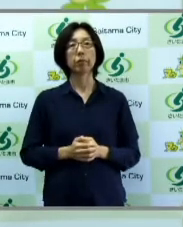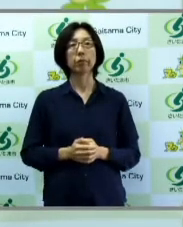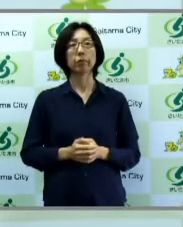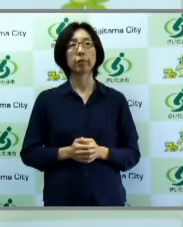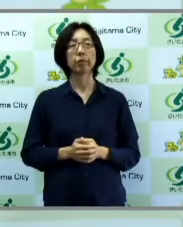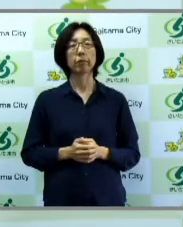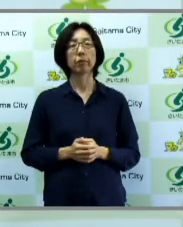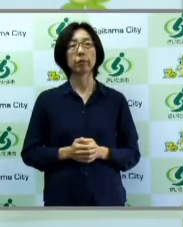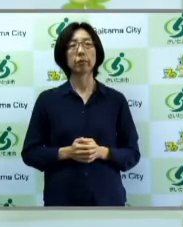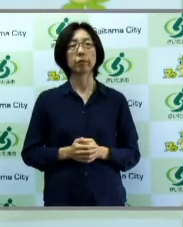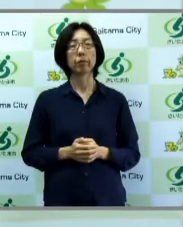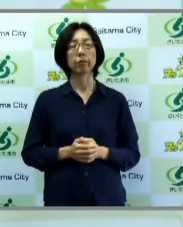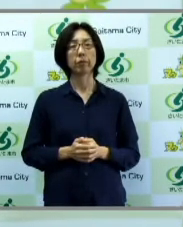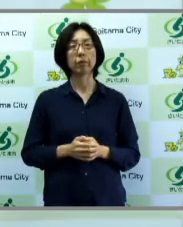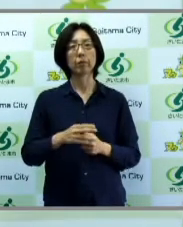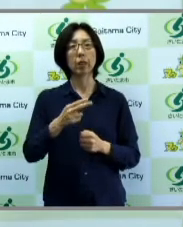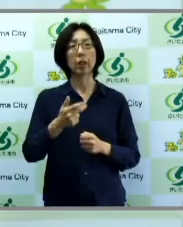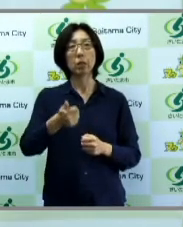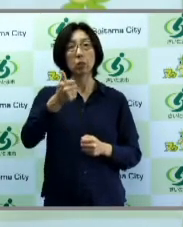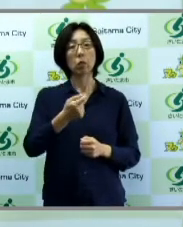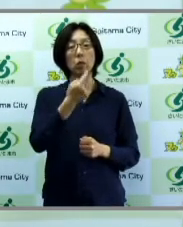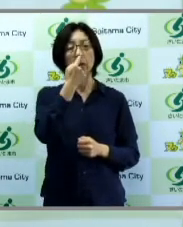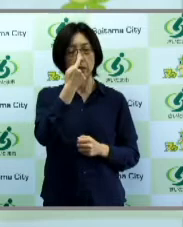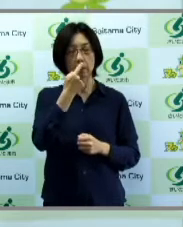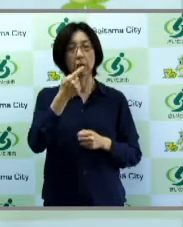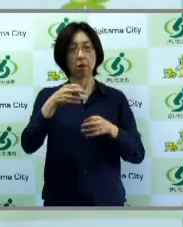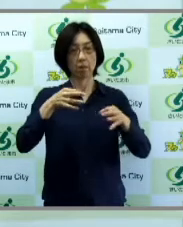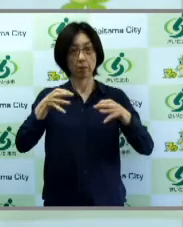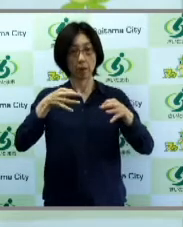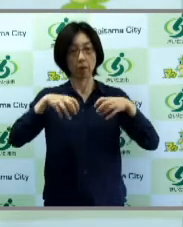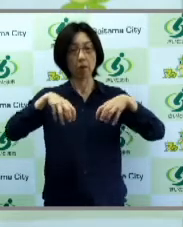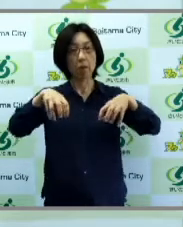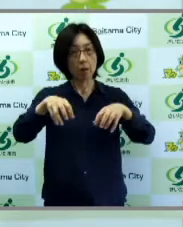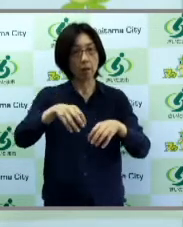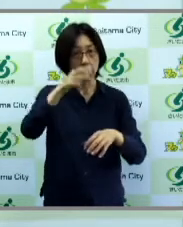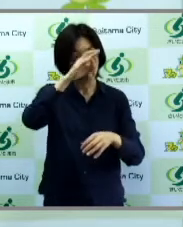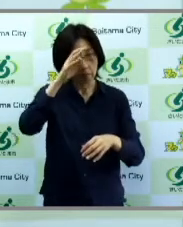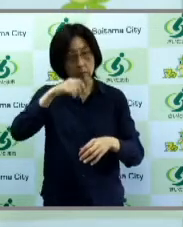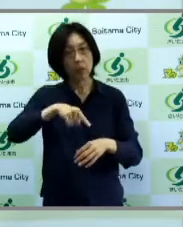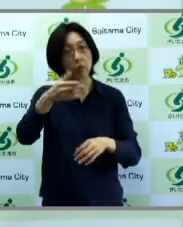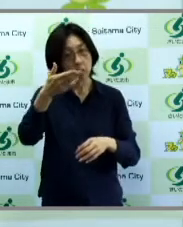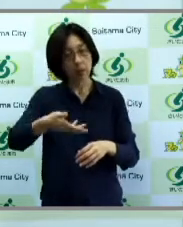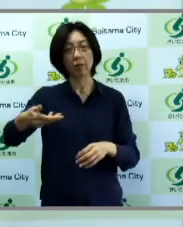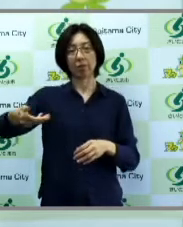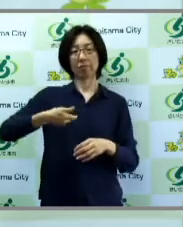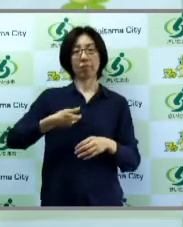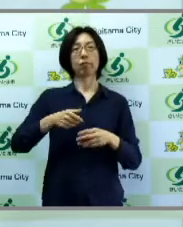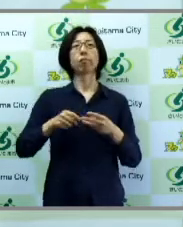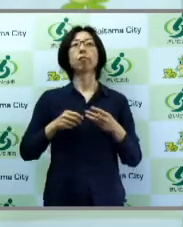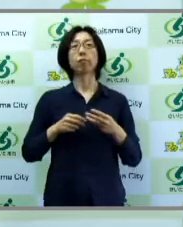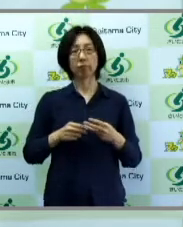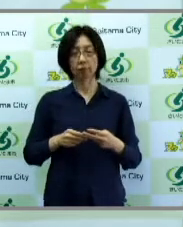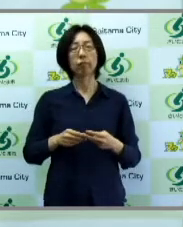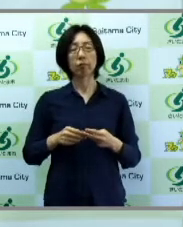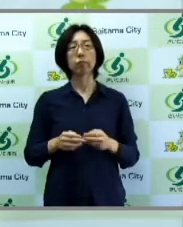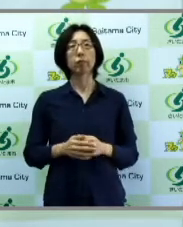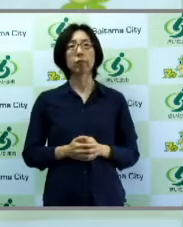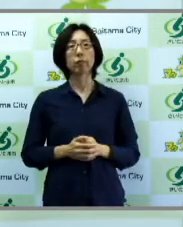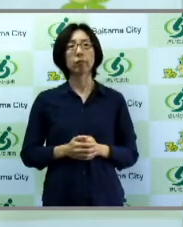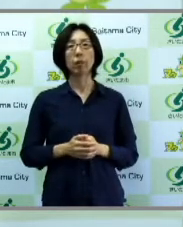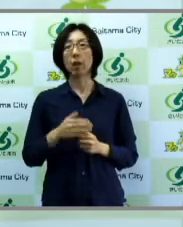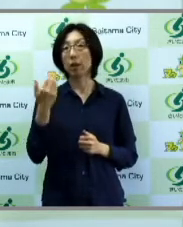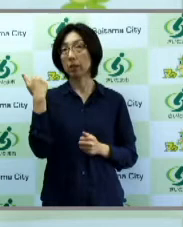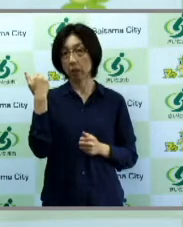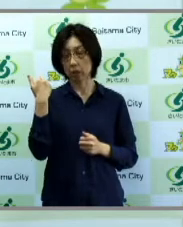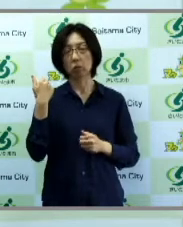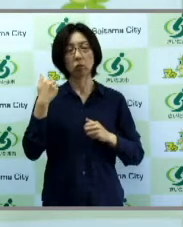現状で現場を回ってということでございます。今後、郵送でやらせていただき、